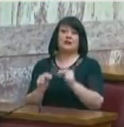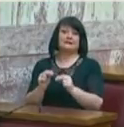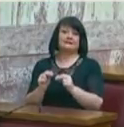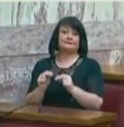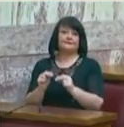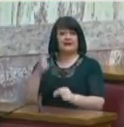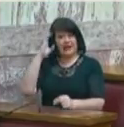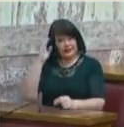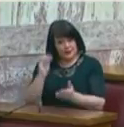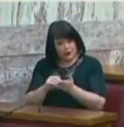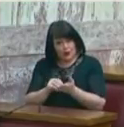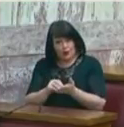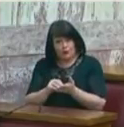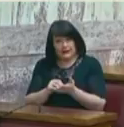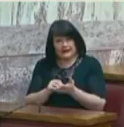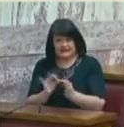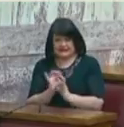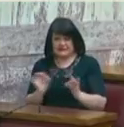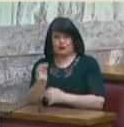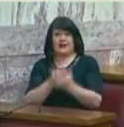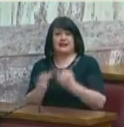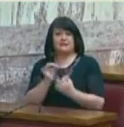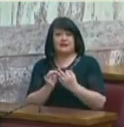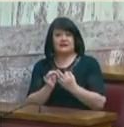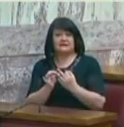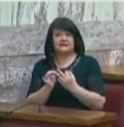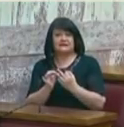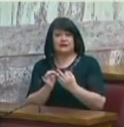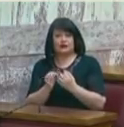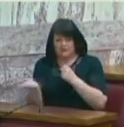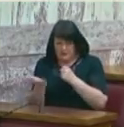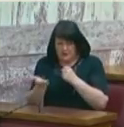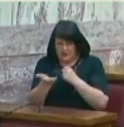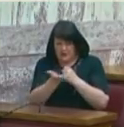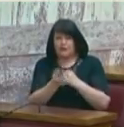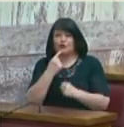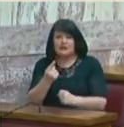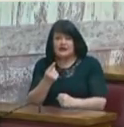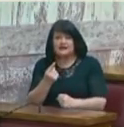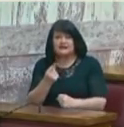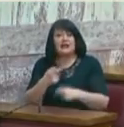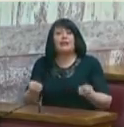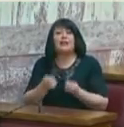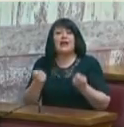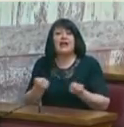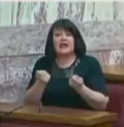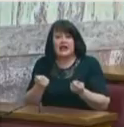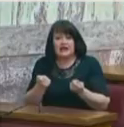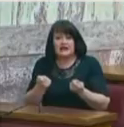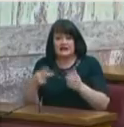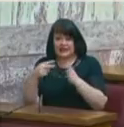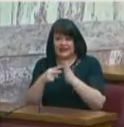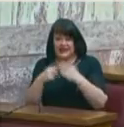Να θυμηθώ τη σιγουριά σας ότι ο περιβόητος κόφτης θα ενεργοποιούνται στις αρχές του